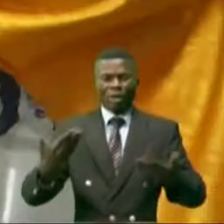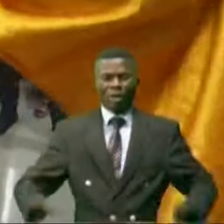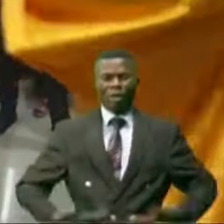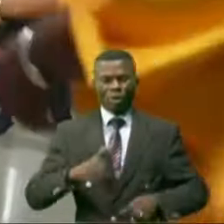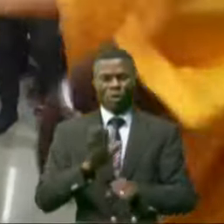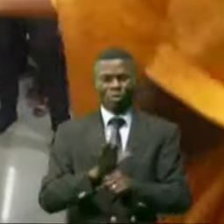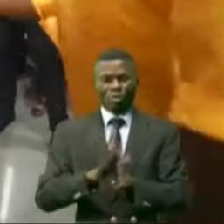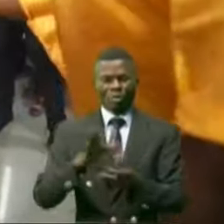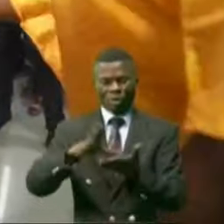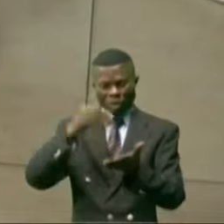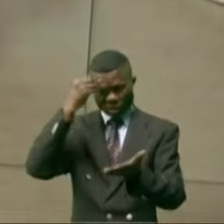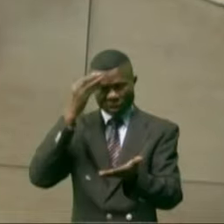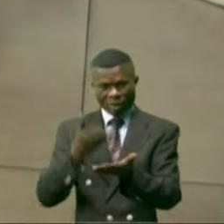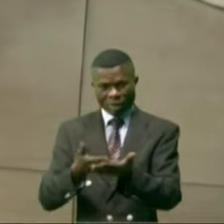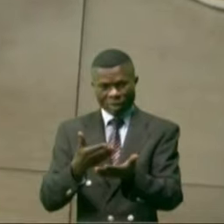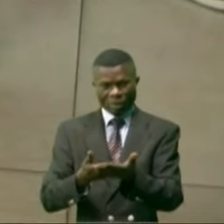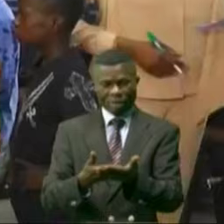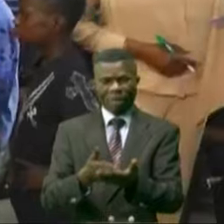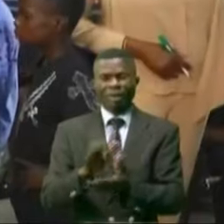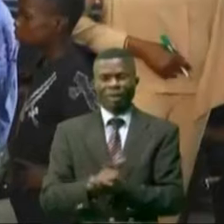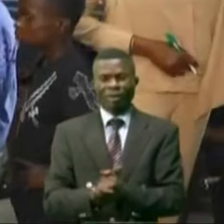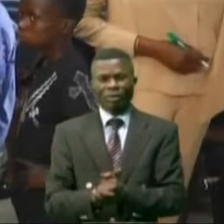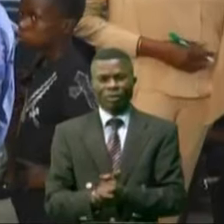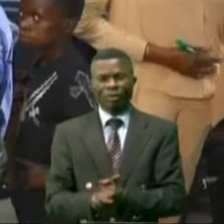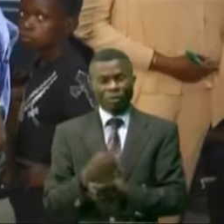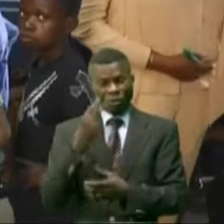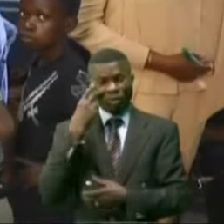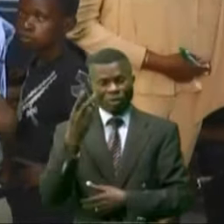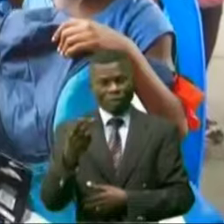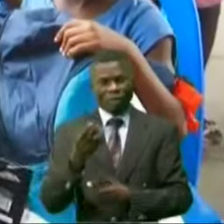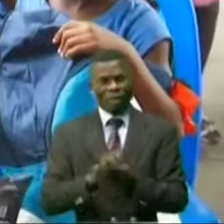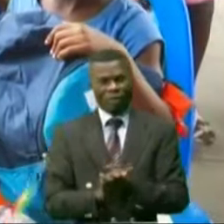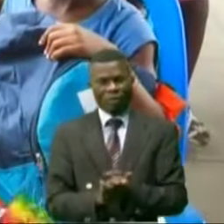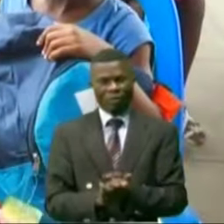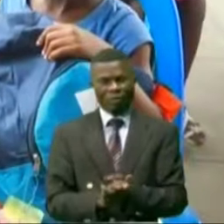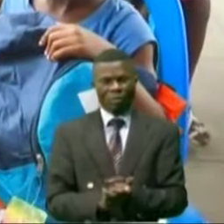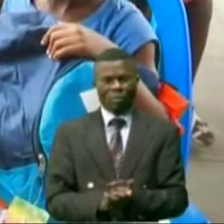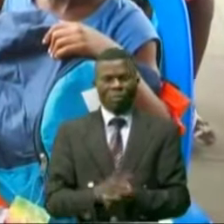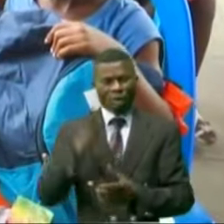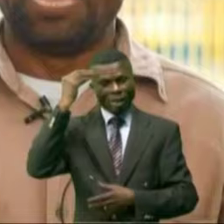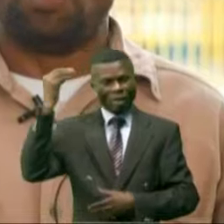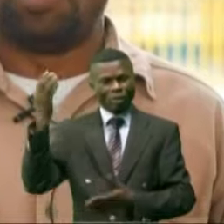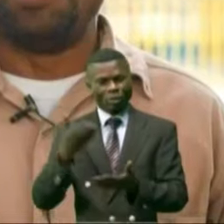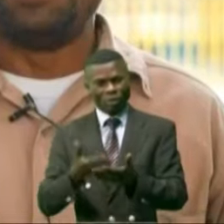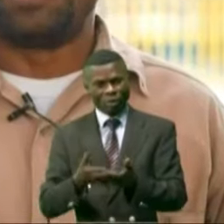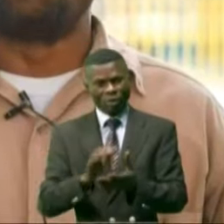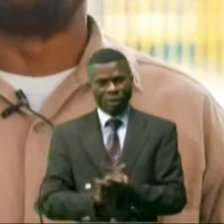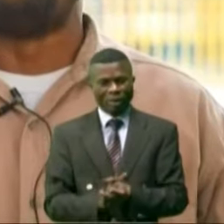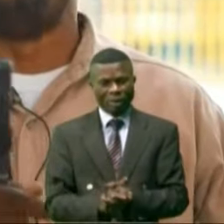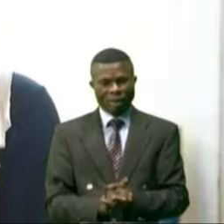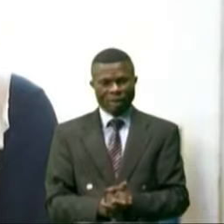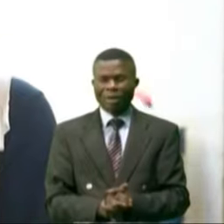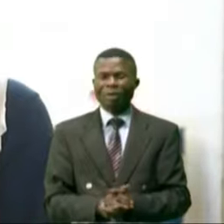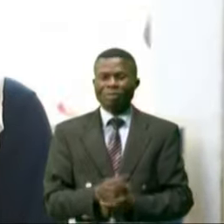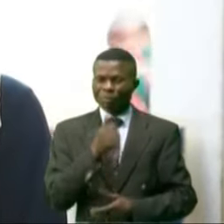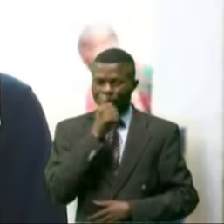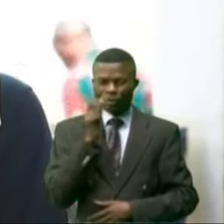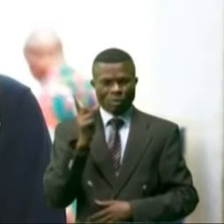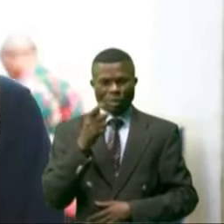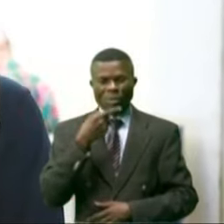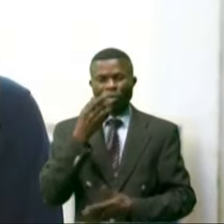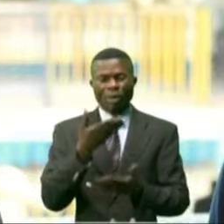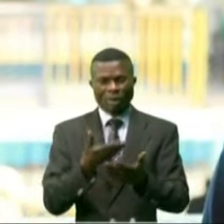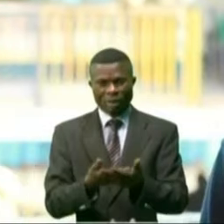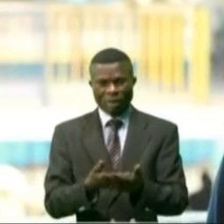sa juste valeur par les bénéficiaires qui voient ici une lueur d'espoir et n'ont pas pu garder leur langue en poche.